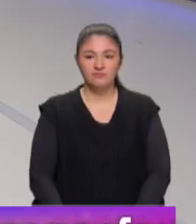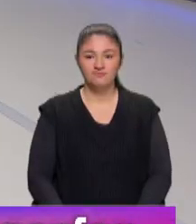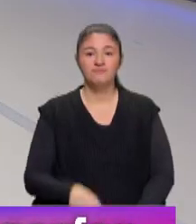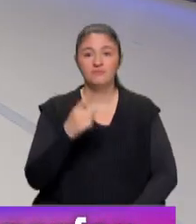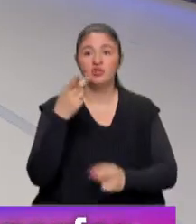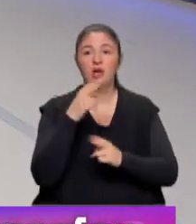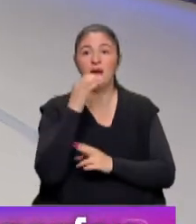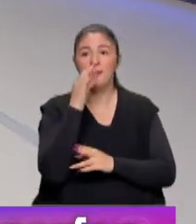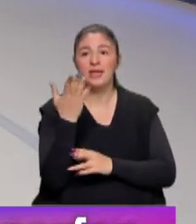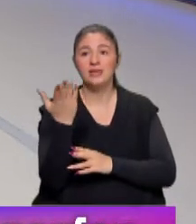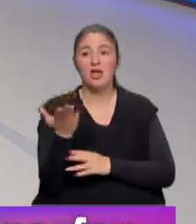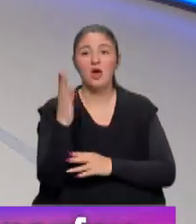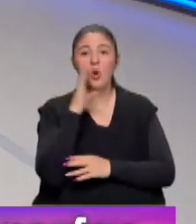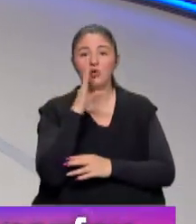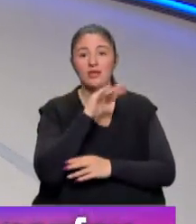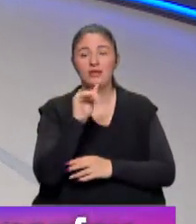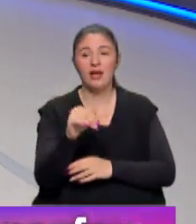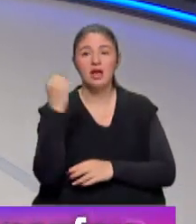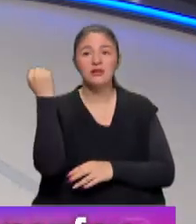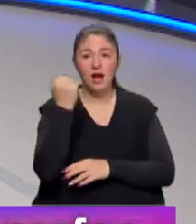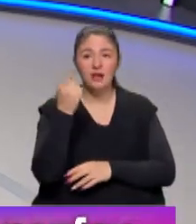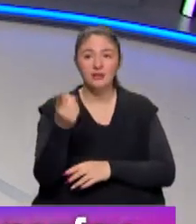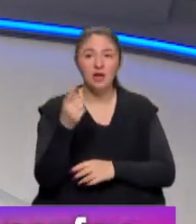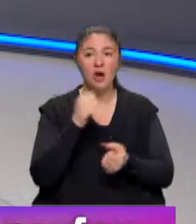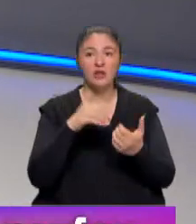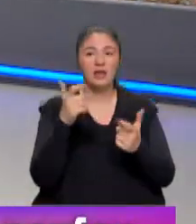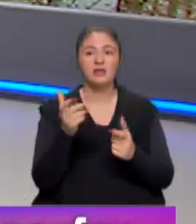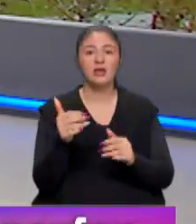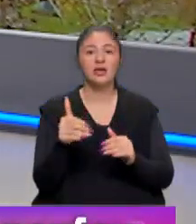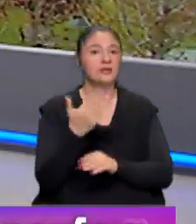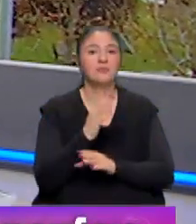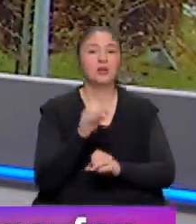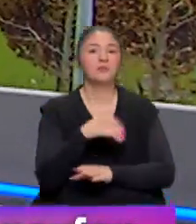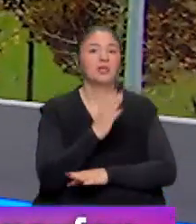Bir cinayet haberi de Kocaeli'den. Katil olay yerini terk etmedi.